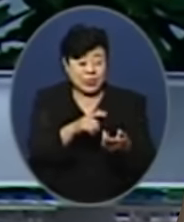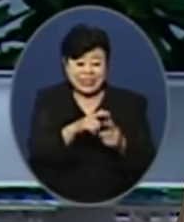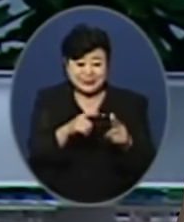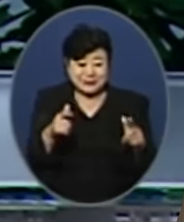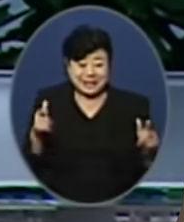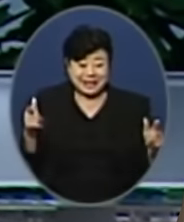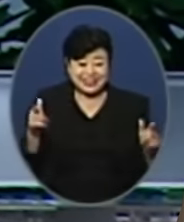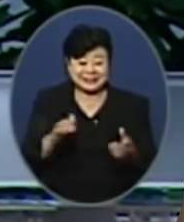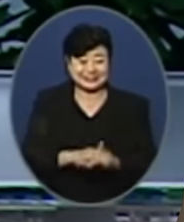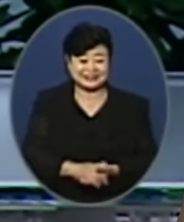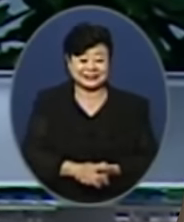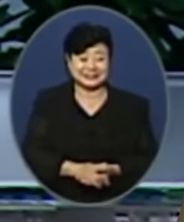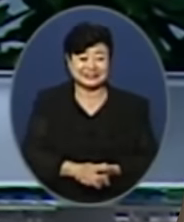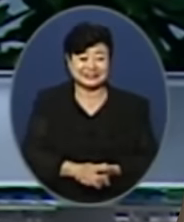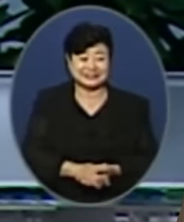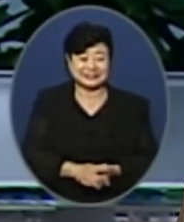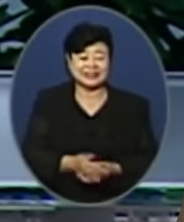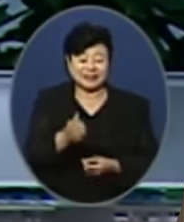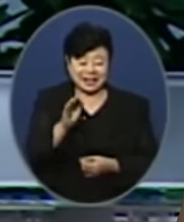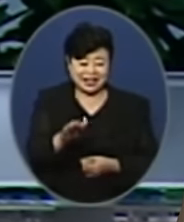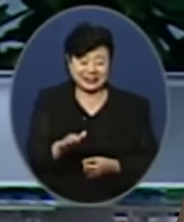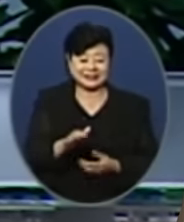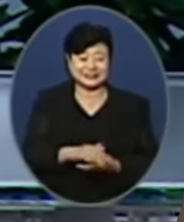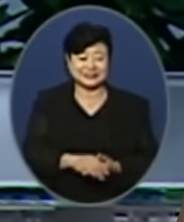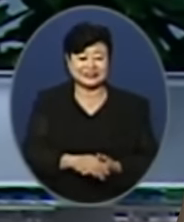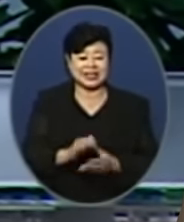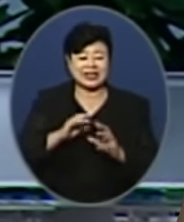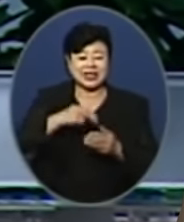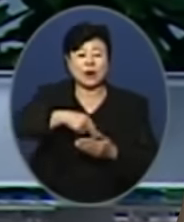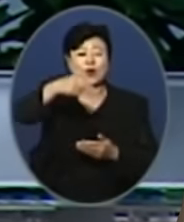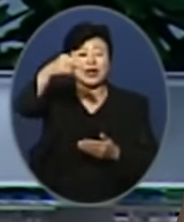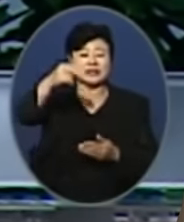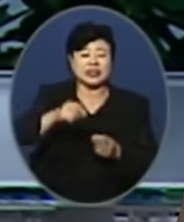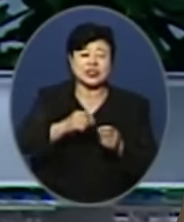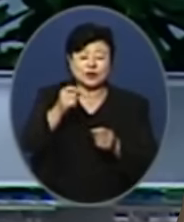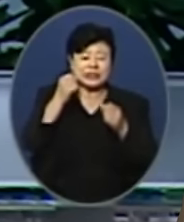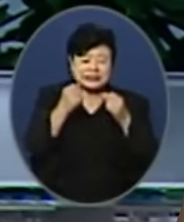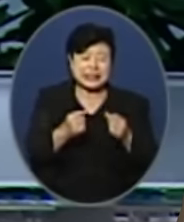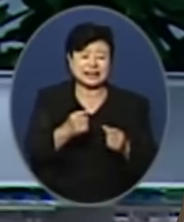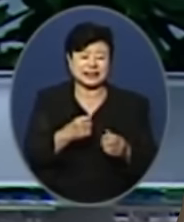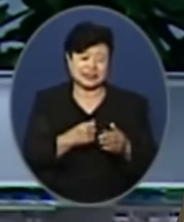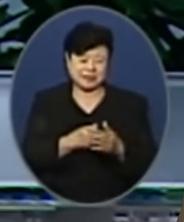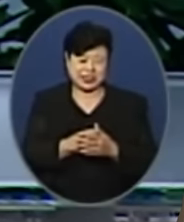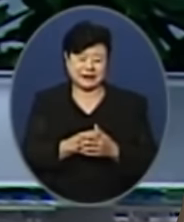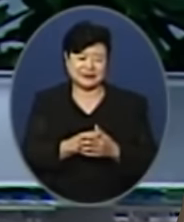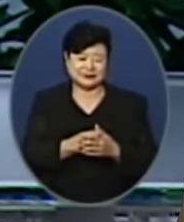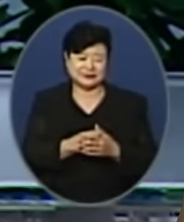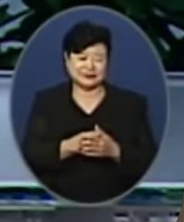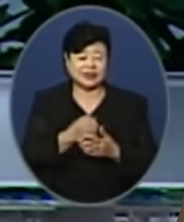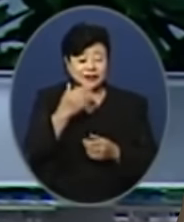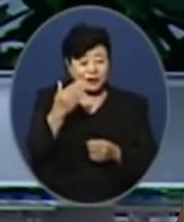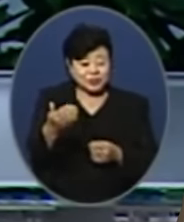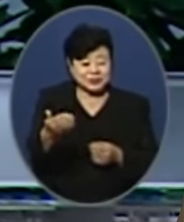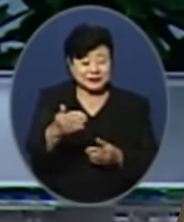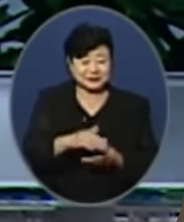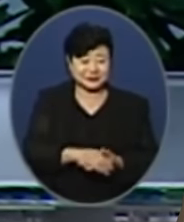것입니다. 그러나 천국에 들어가서 영원히 살 곳에 들어갈 때 여러분이